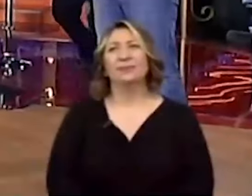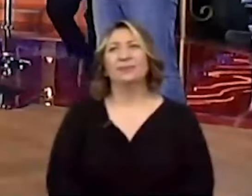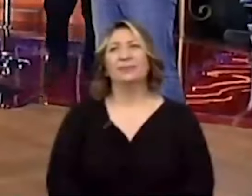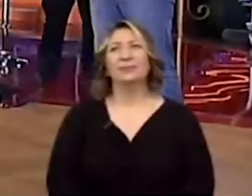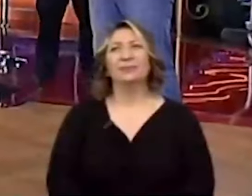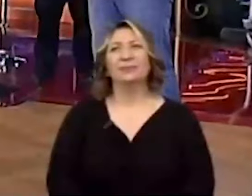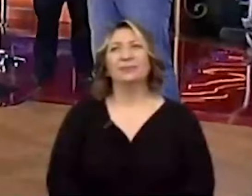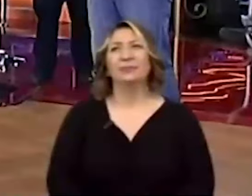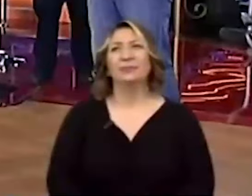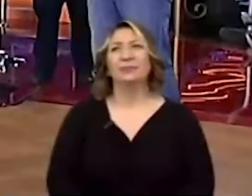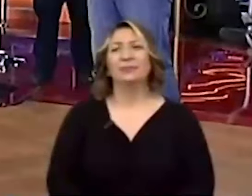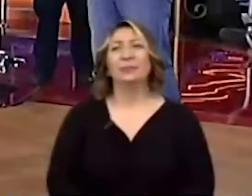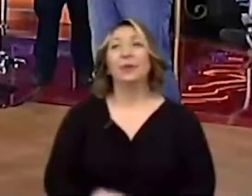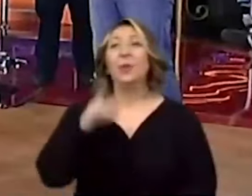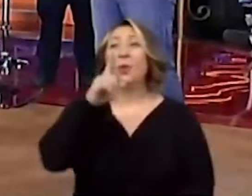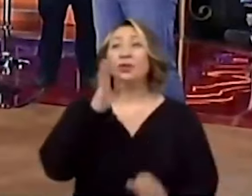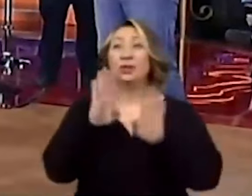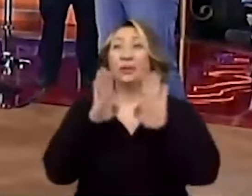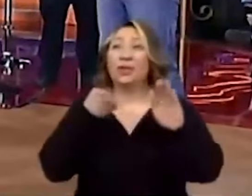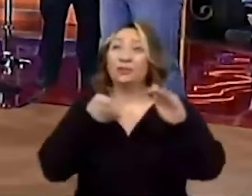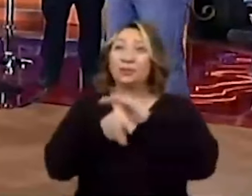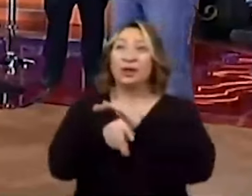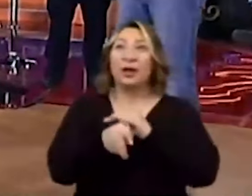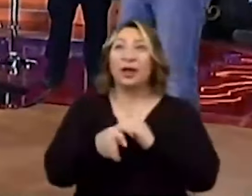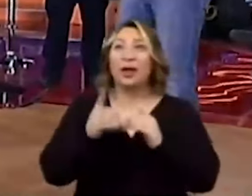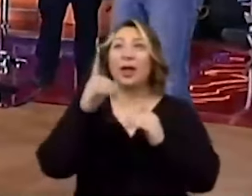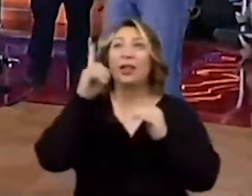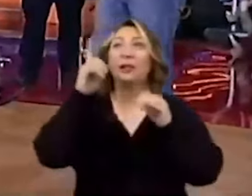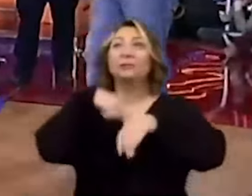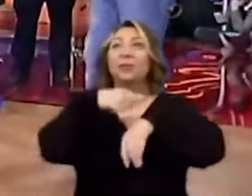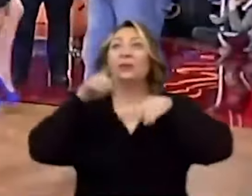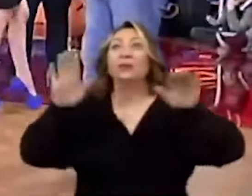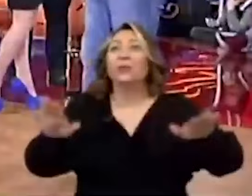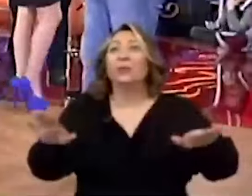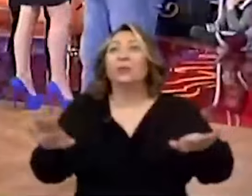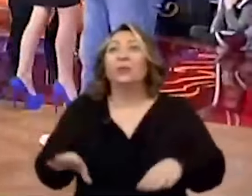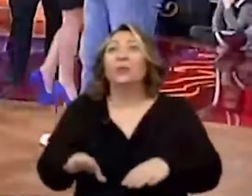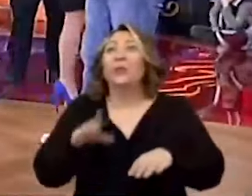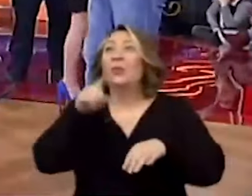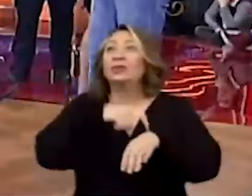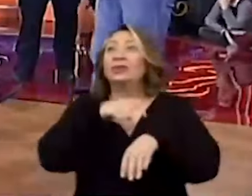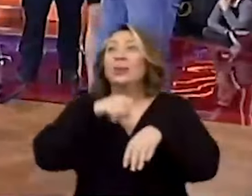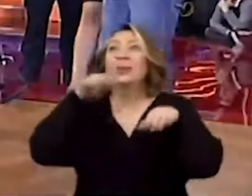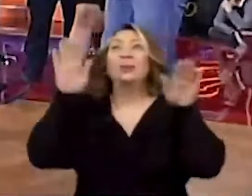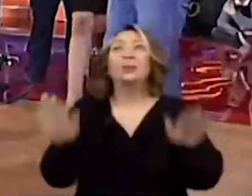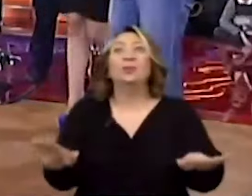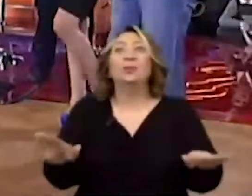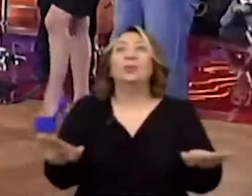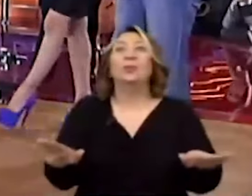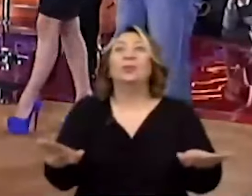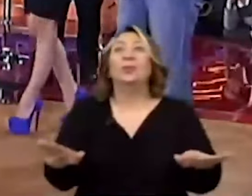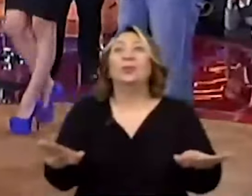Evet. Ve o içeri girer. Allah'ım zaman durur. O içeri girdiğinde zaman